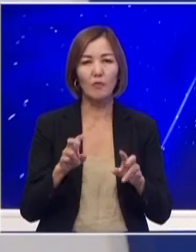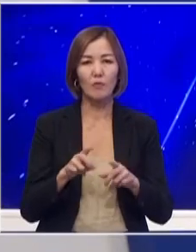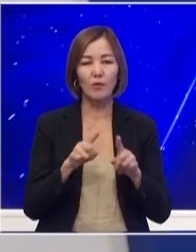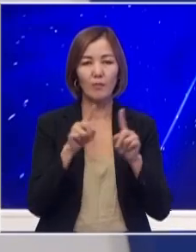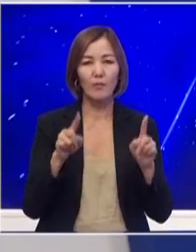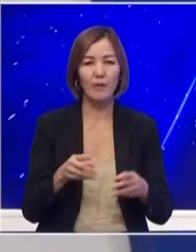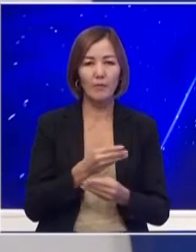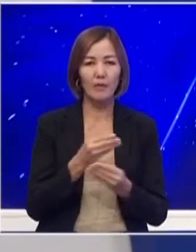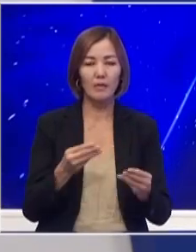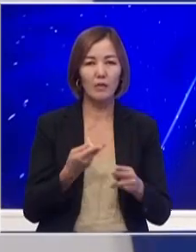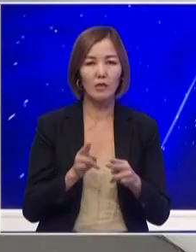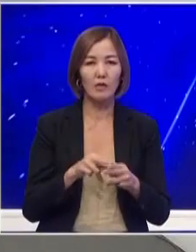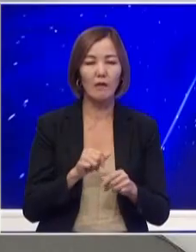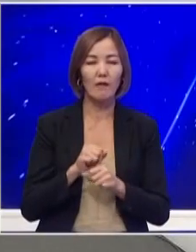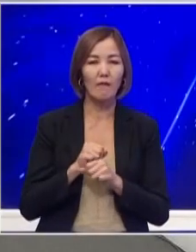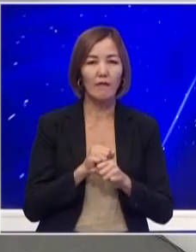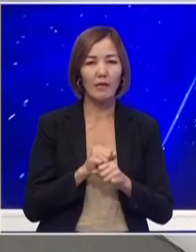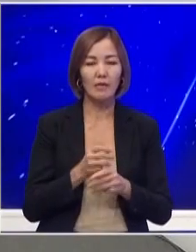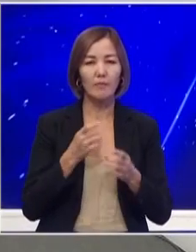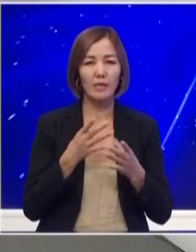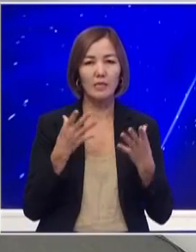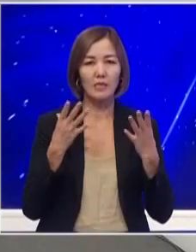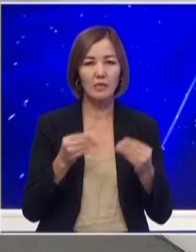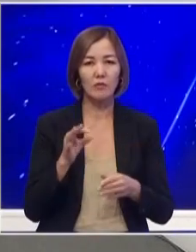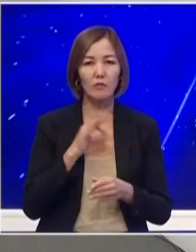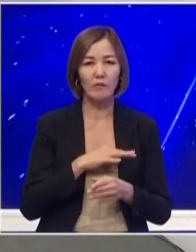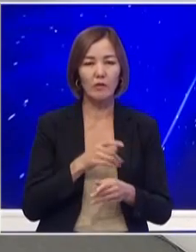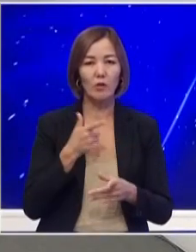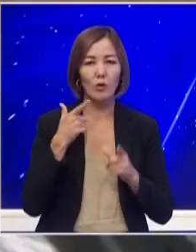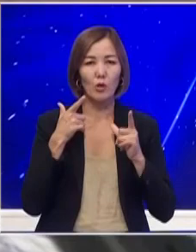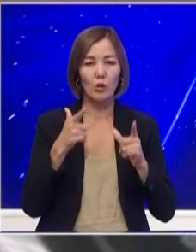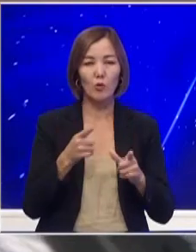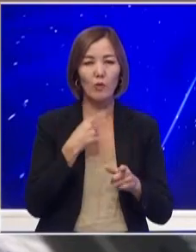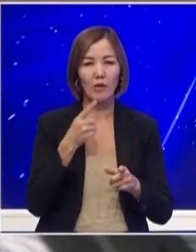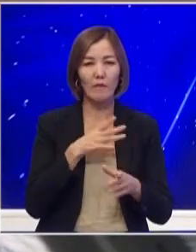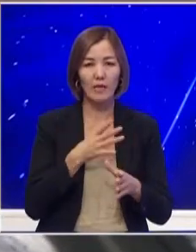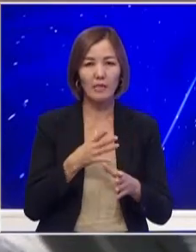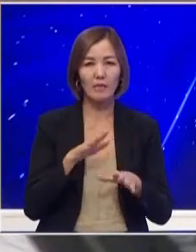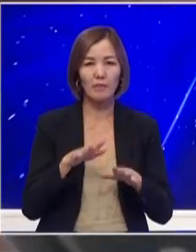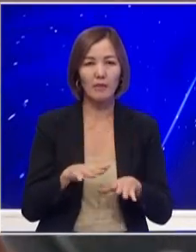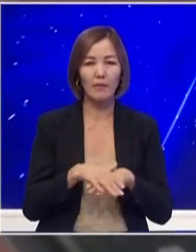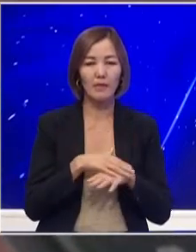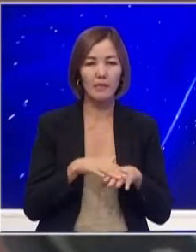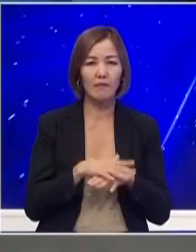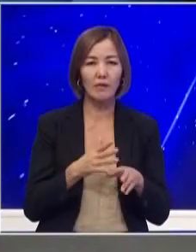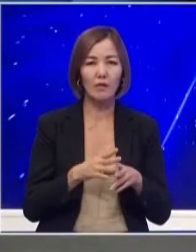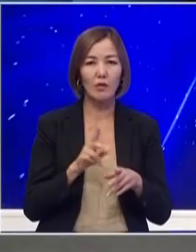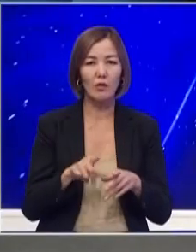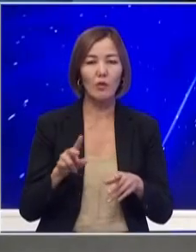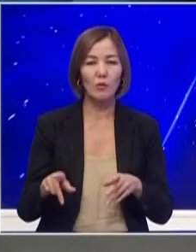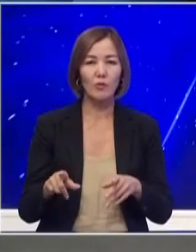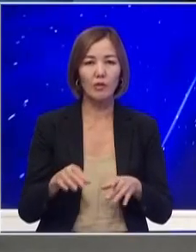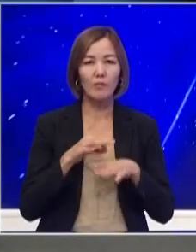памяток. Кроме того, выходные и праздничные дни с использованием громкоговорителей в местах массового скопления